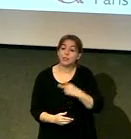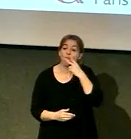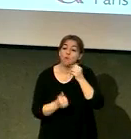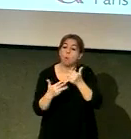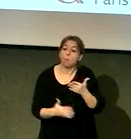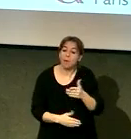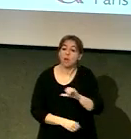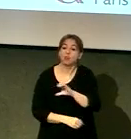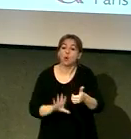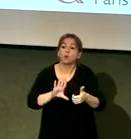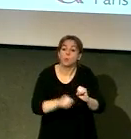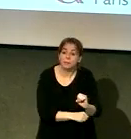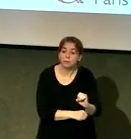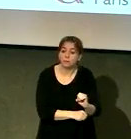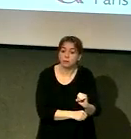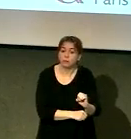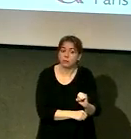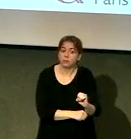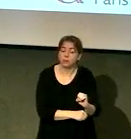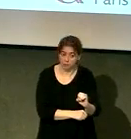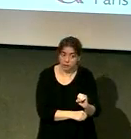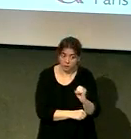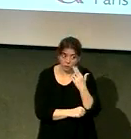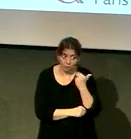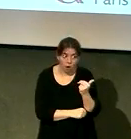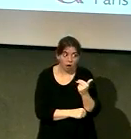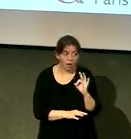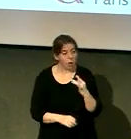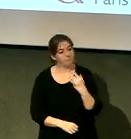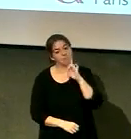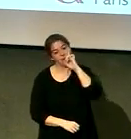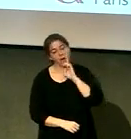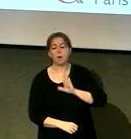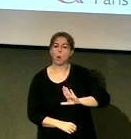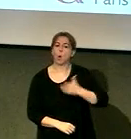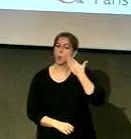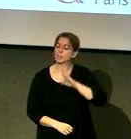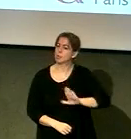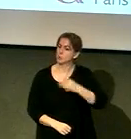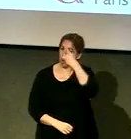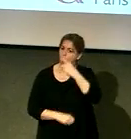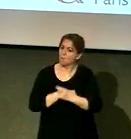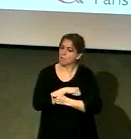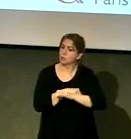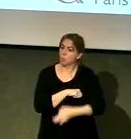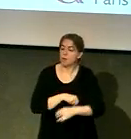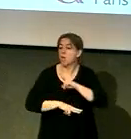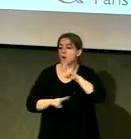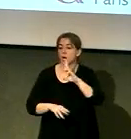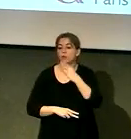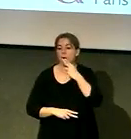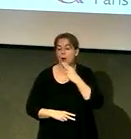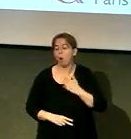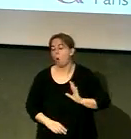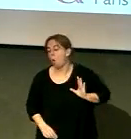que quand on a des femmes qui présentent un profil d'addiction, le travail qui est le moins fait, c'est celui sur le tabac, parce